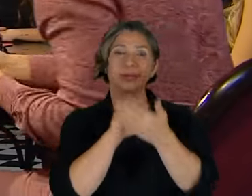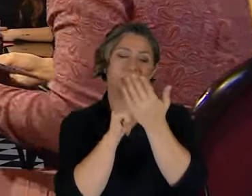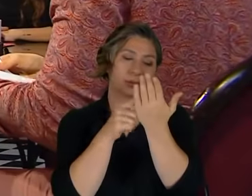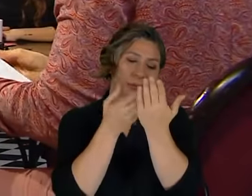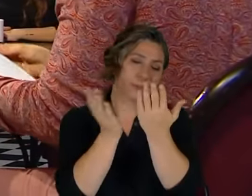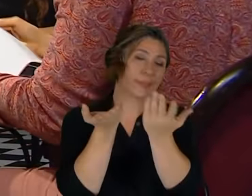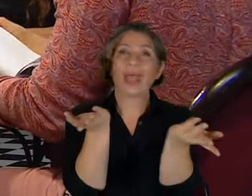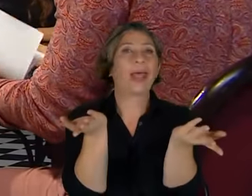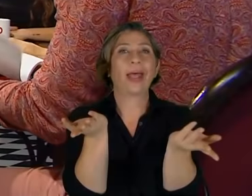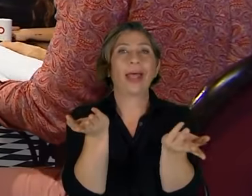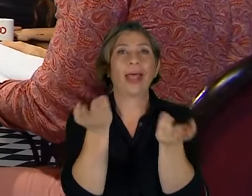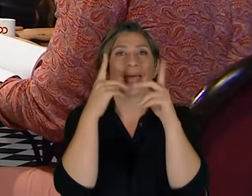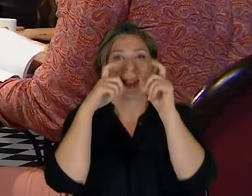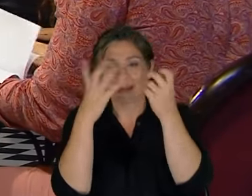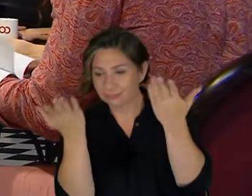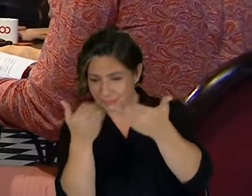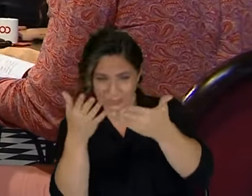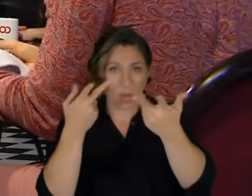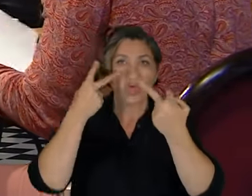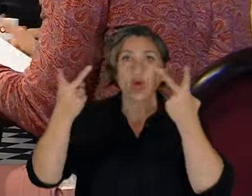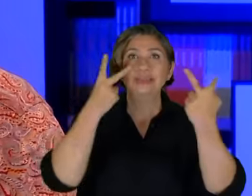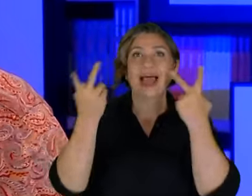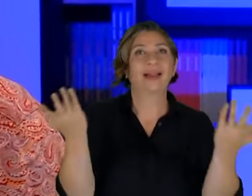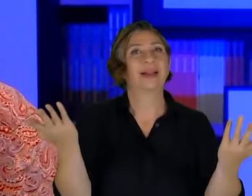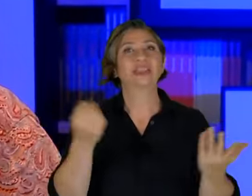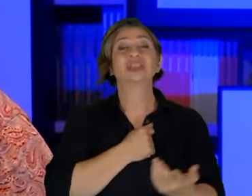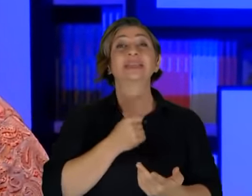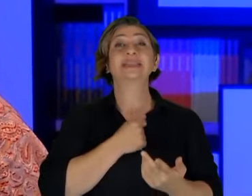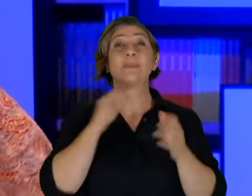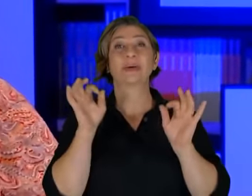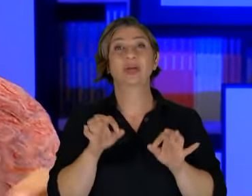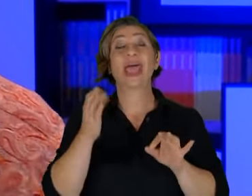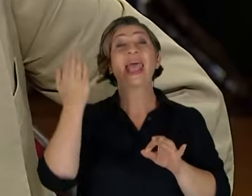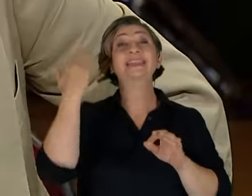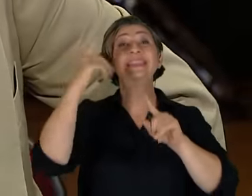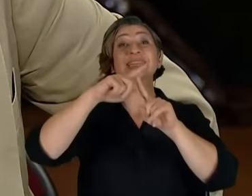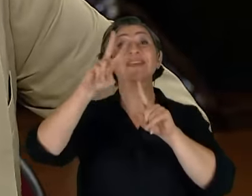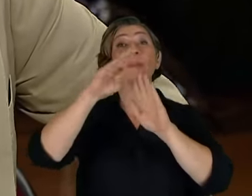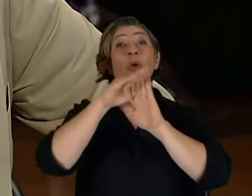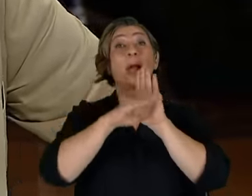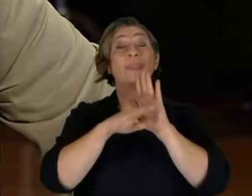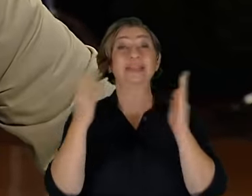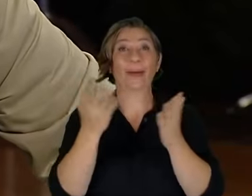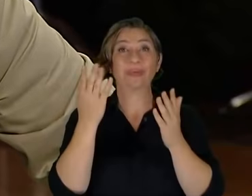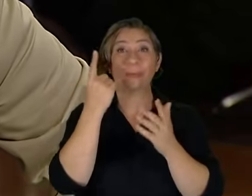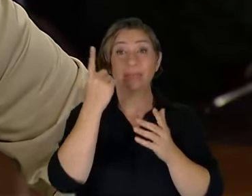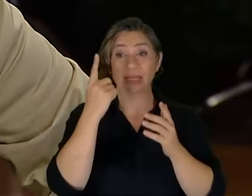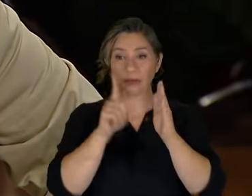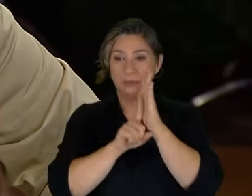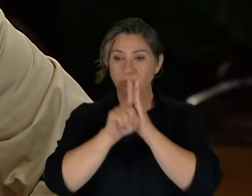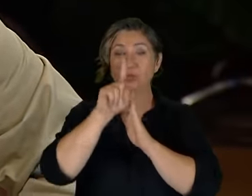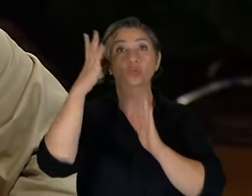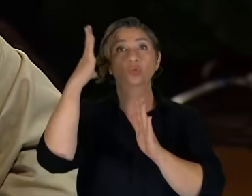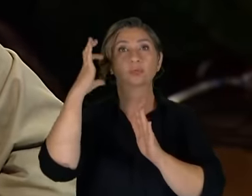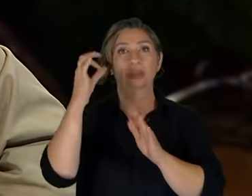işte... diyor, nerede resim, nerede diyor, şey nerede diyor, yani canı sıkılıyor. Ya eski televizyon programlarında mesela bir reyting